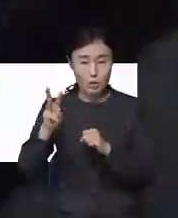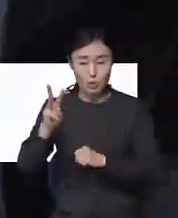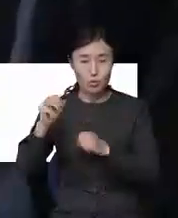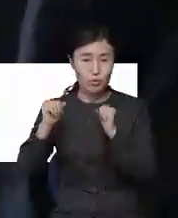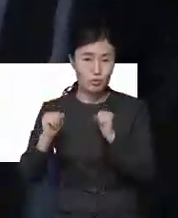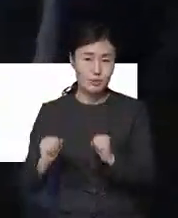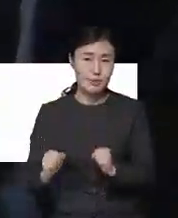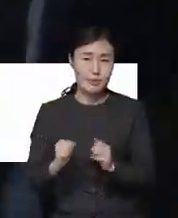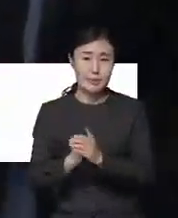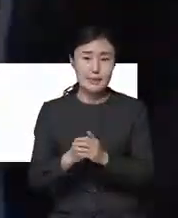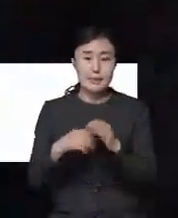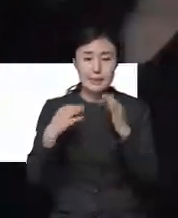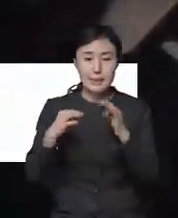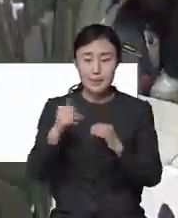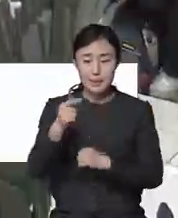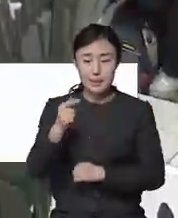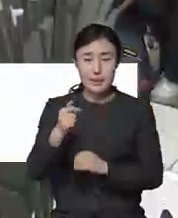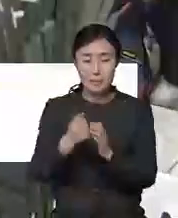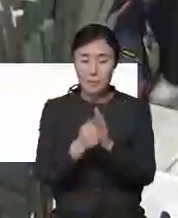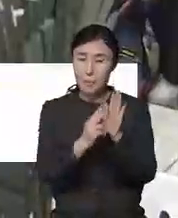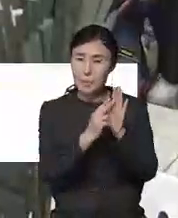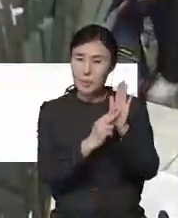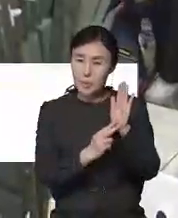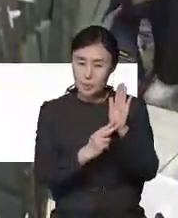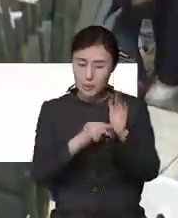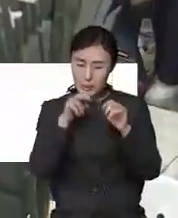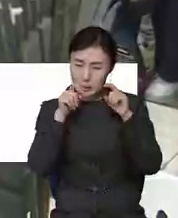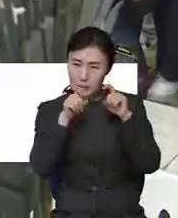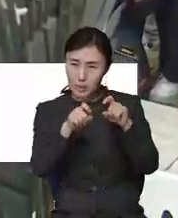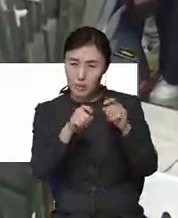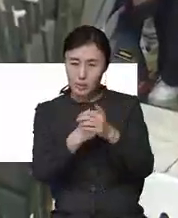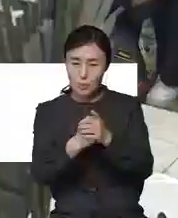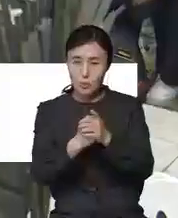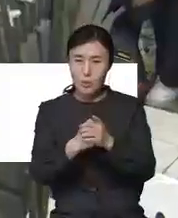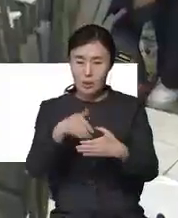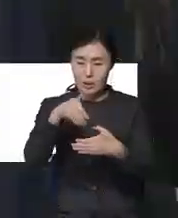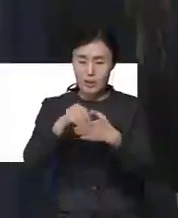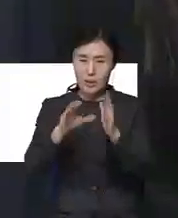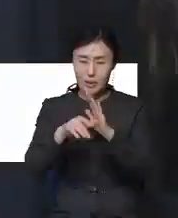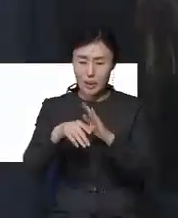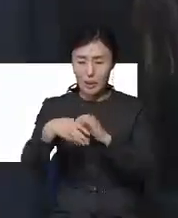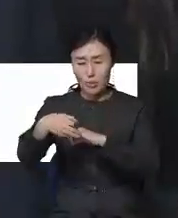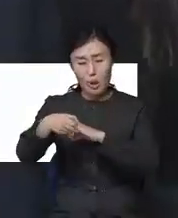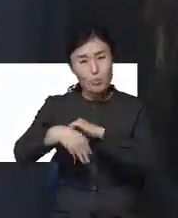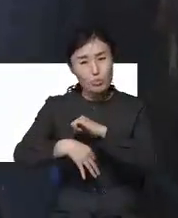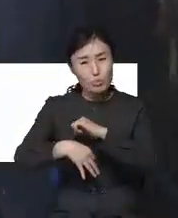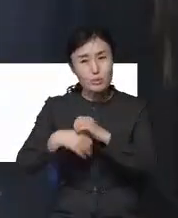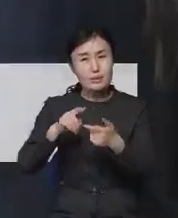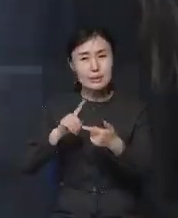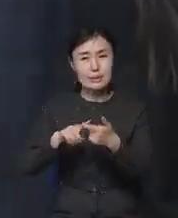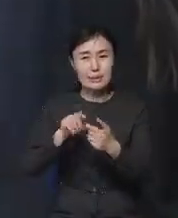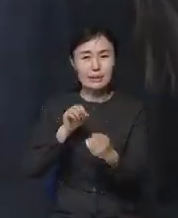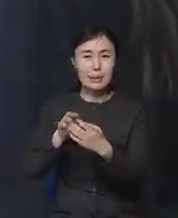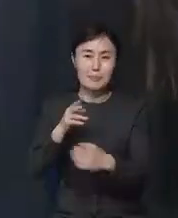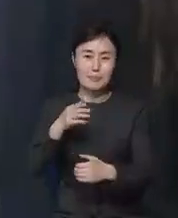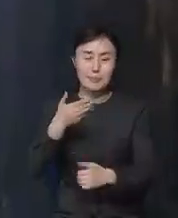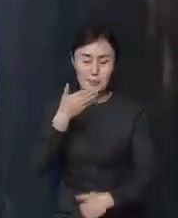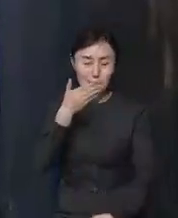머물면서 김남국 의원의 코인 거래 의혹과 전당대회 돈봉투 의혹에 대해서는 단 한마디도 내놓지